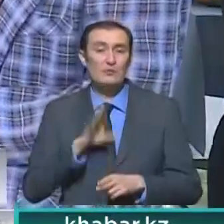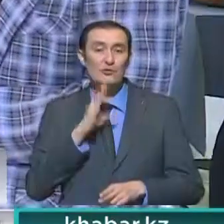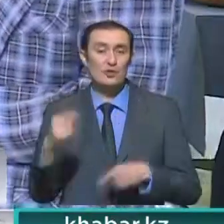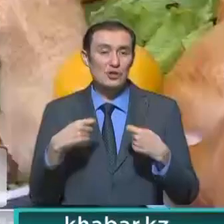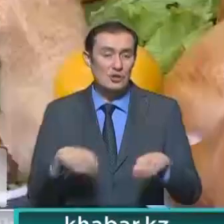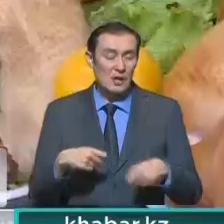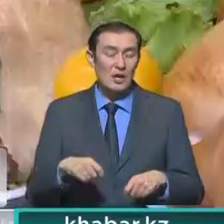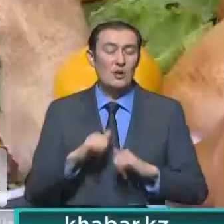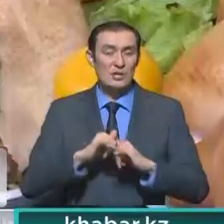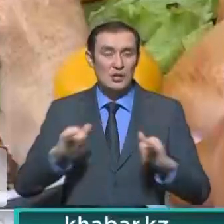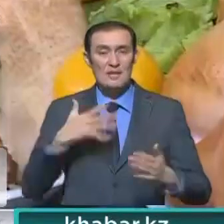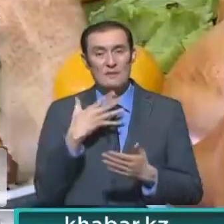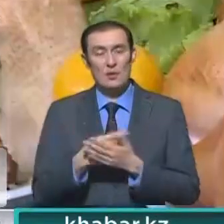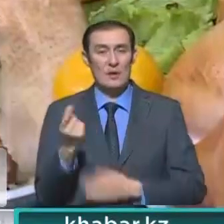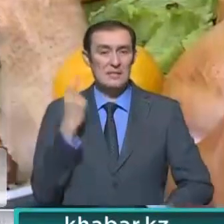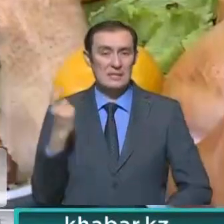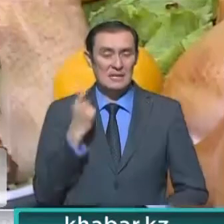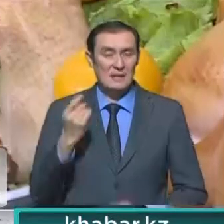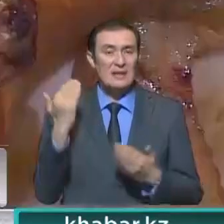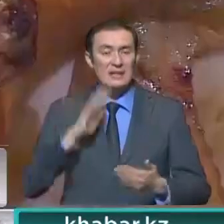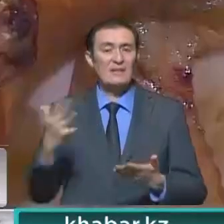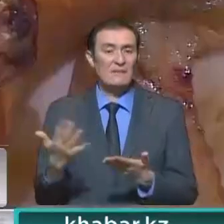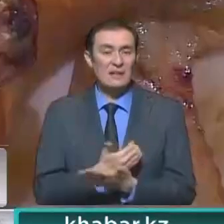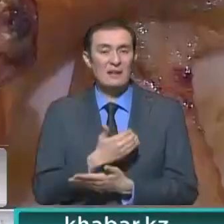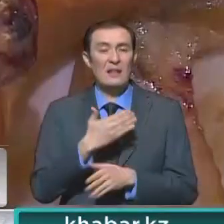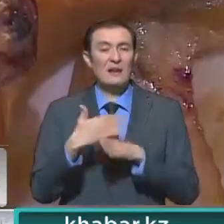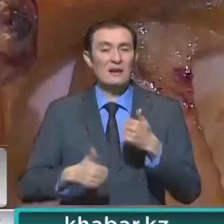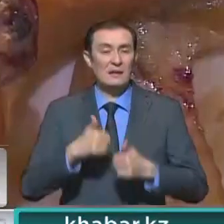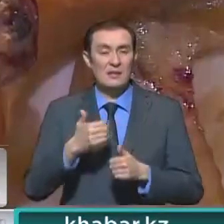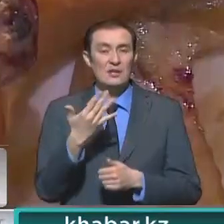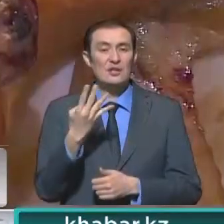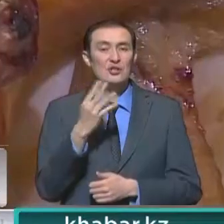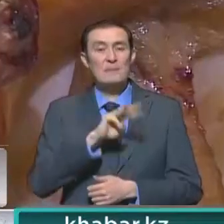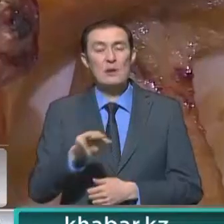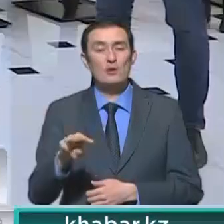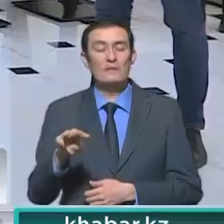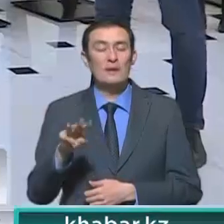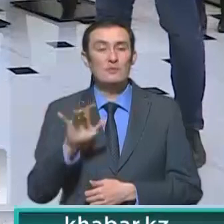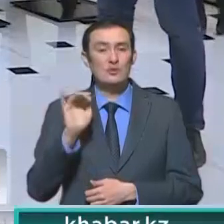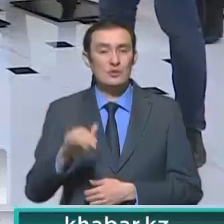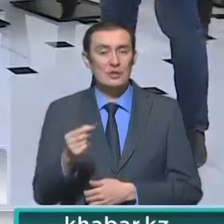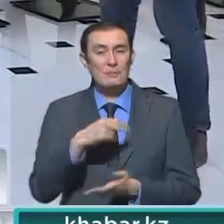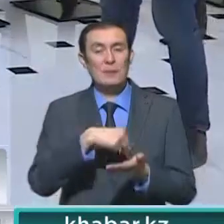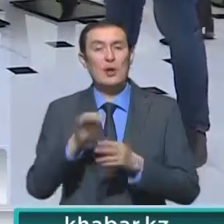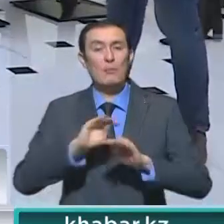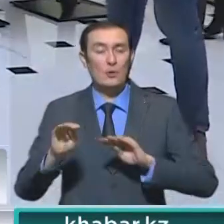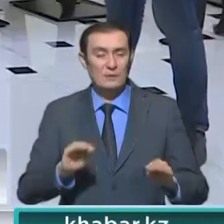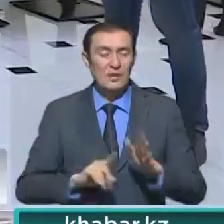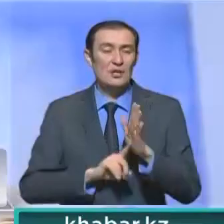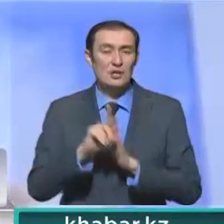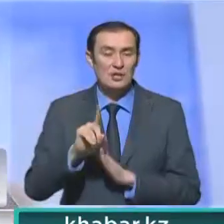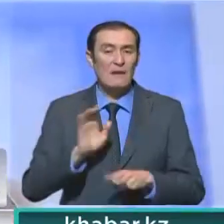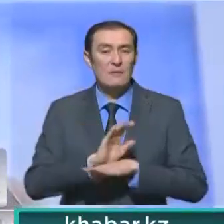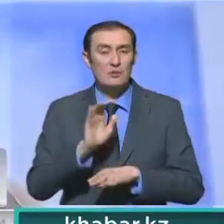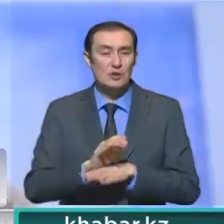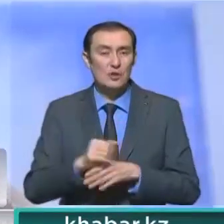предпринимательница ежегодно расширяет свое хозяйство. Недавно выиграла грант в размере 4,5 миллионов тенге, приобрела оборудование и начала